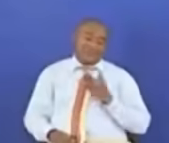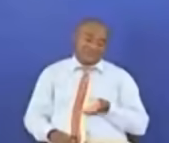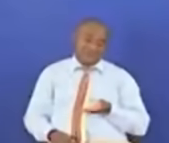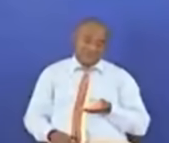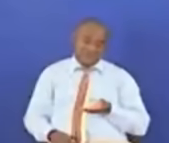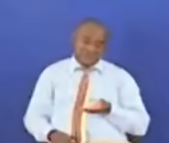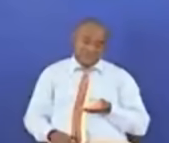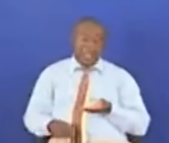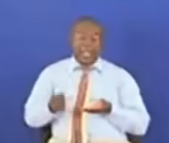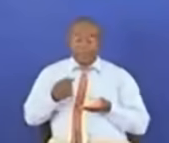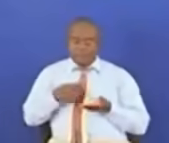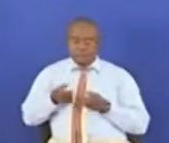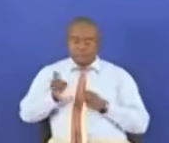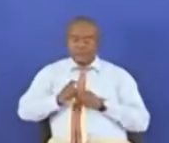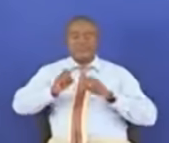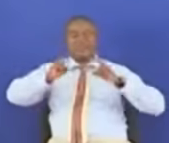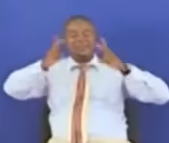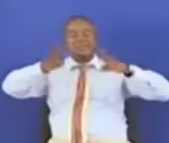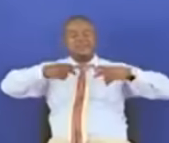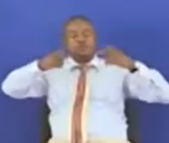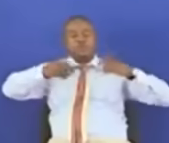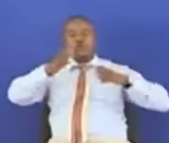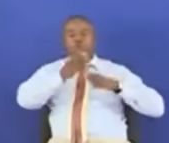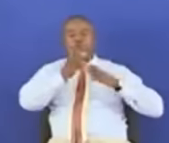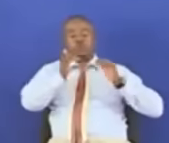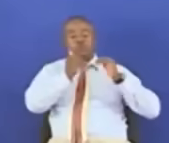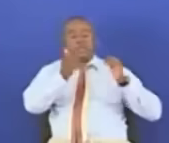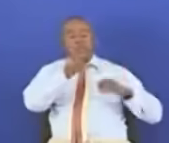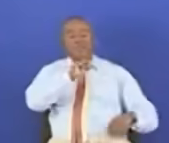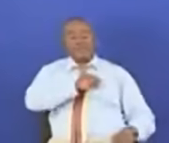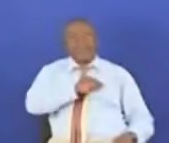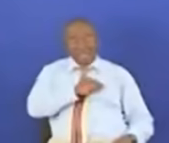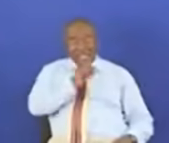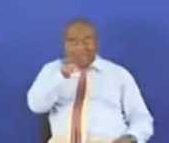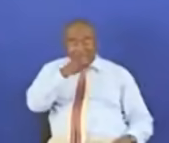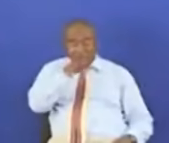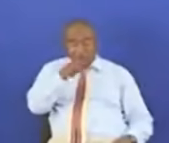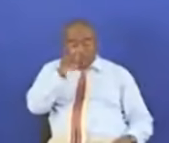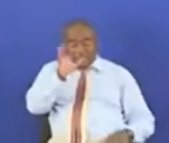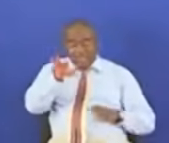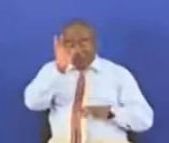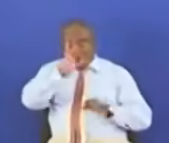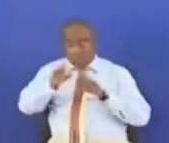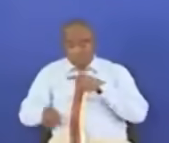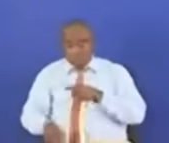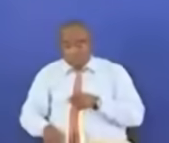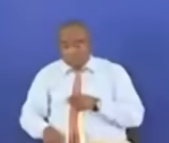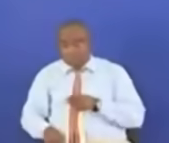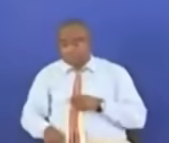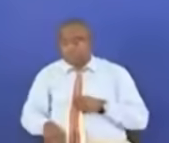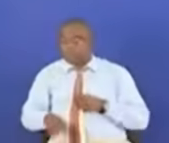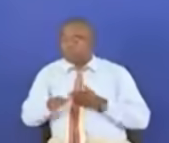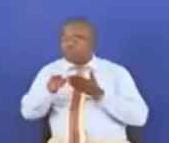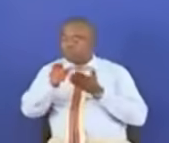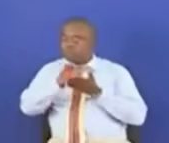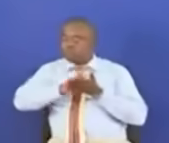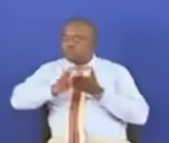mimi niongeze sauti yangu. Yao ya usawa wa jinsia, makosa ya uchaguzi dhidi ya jinsia, lakini msingi wake ni